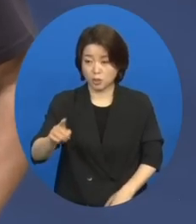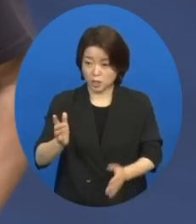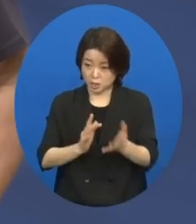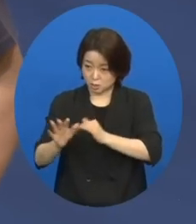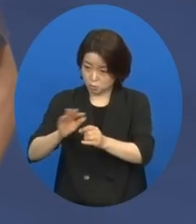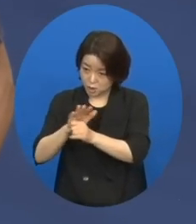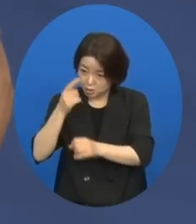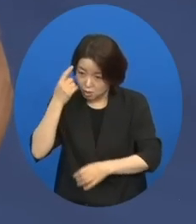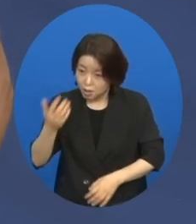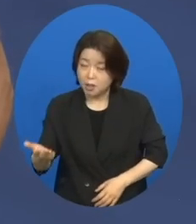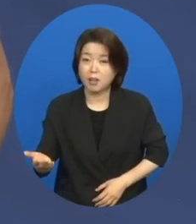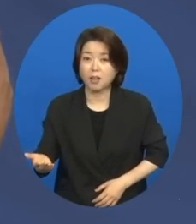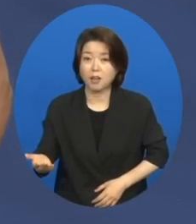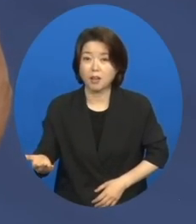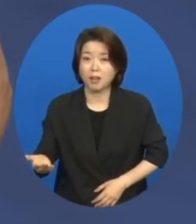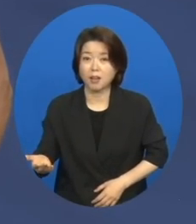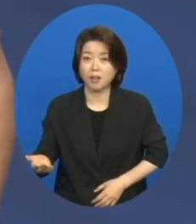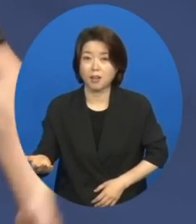사랑해?